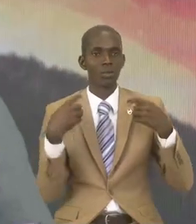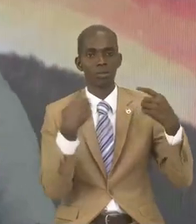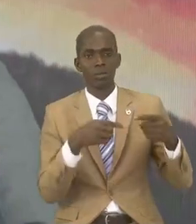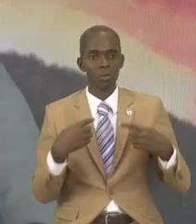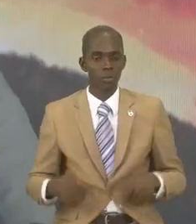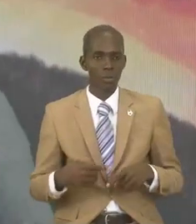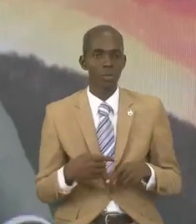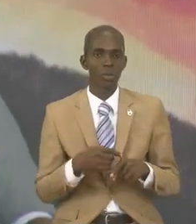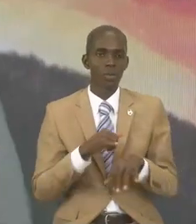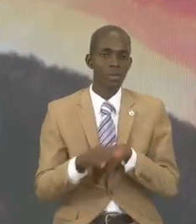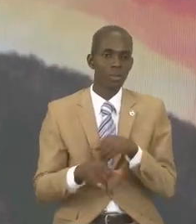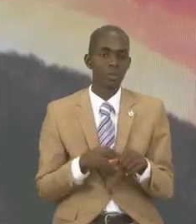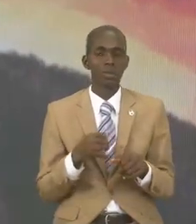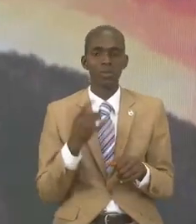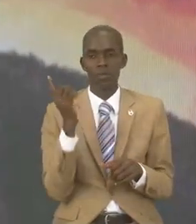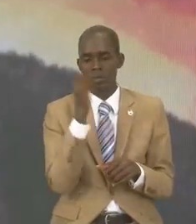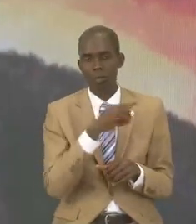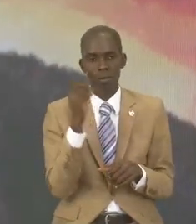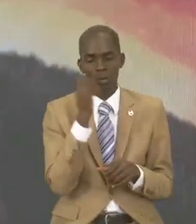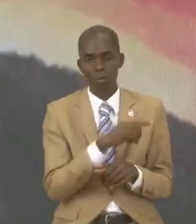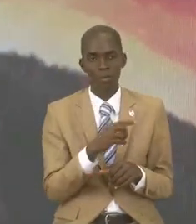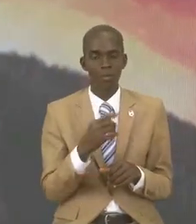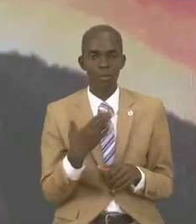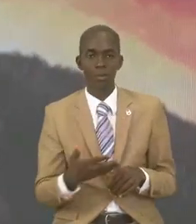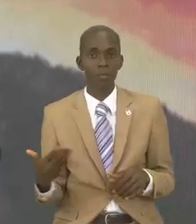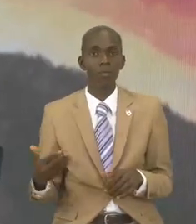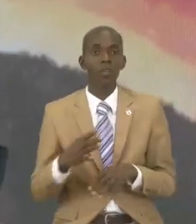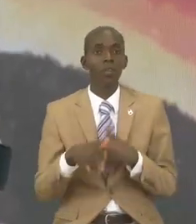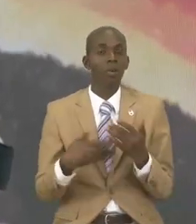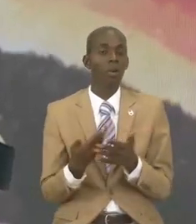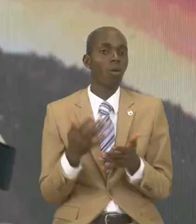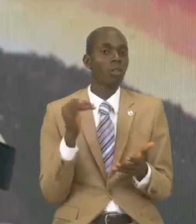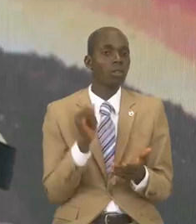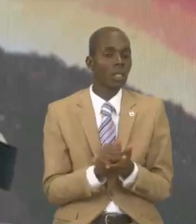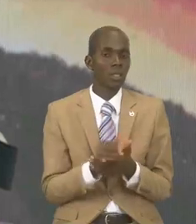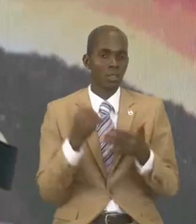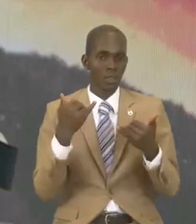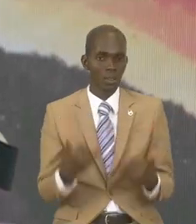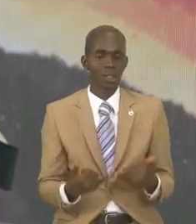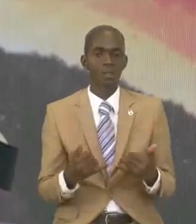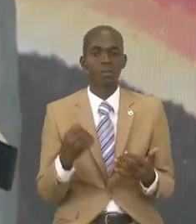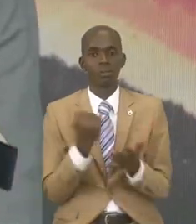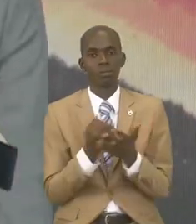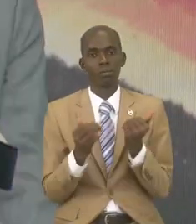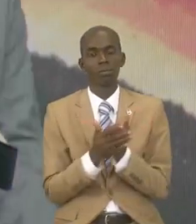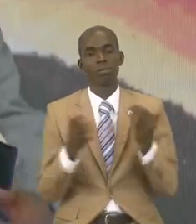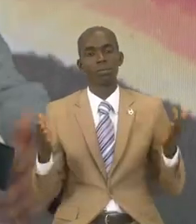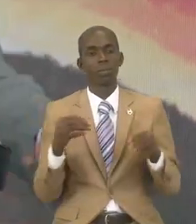La sédition, l'hérésie, toutes ces choses, sont crucifiées. Verset